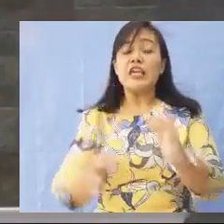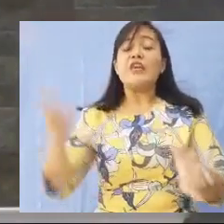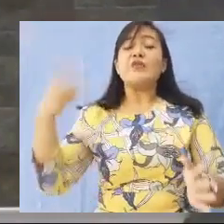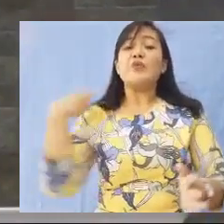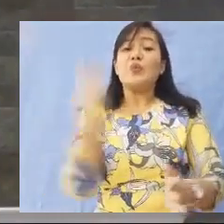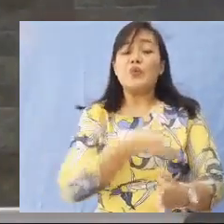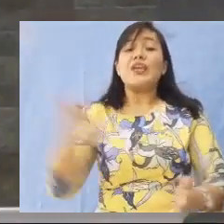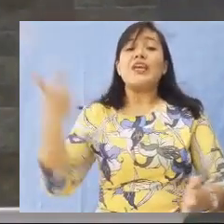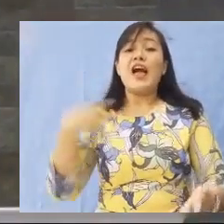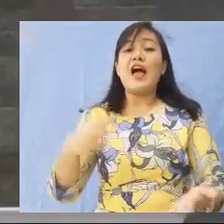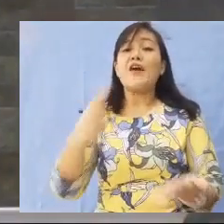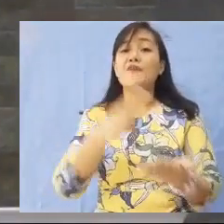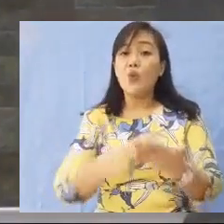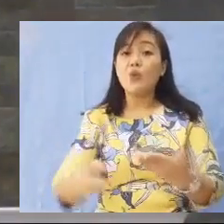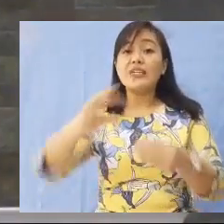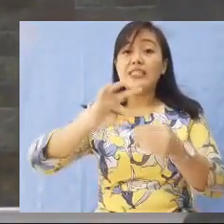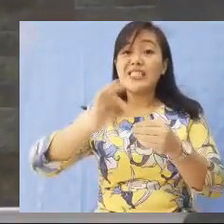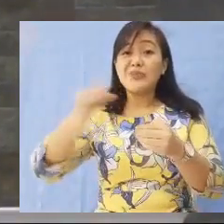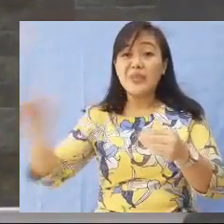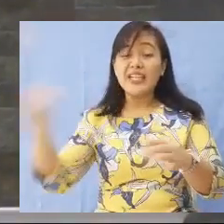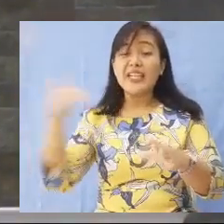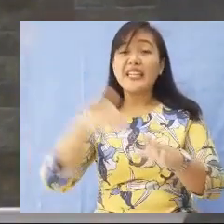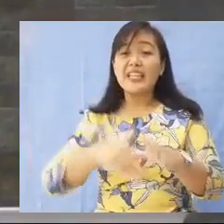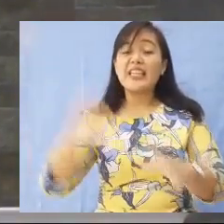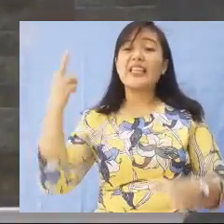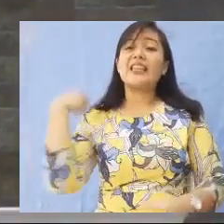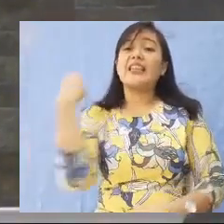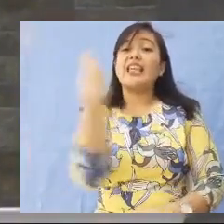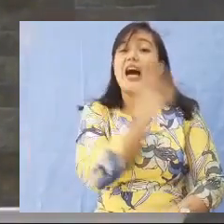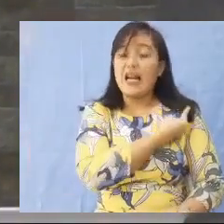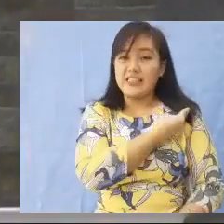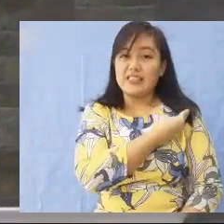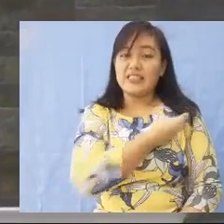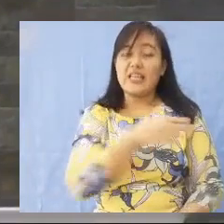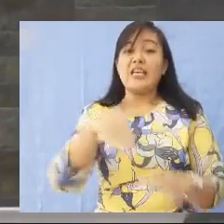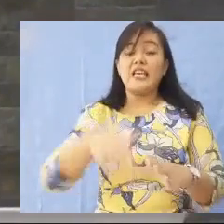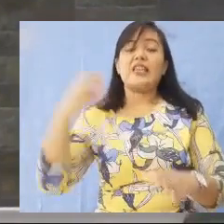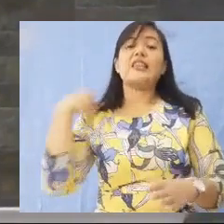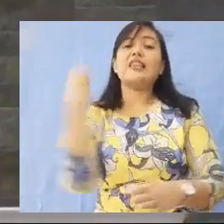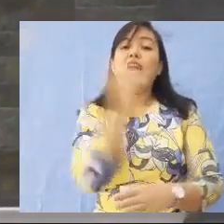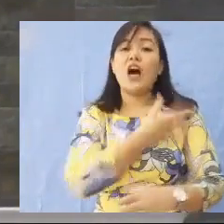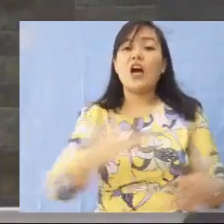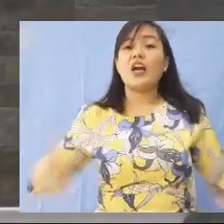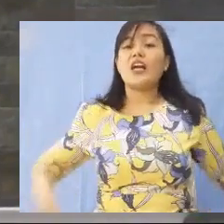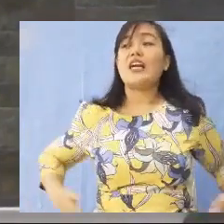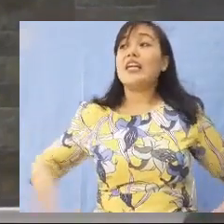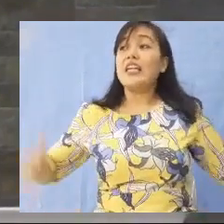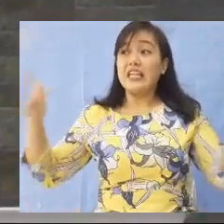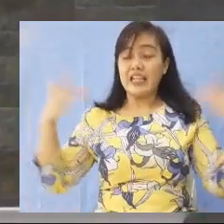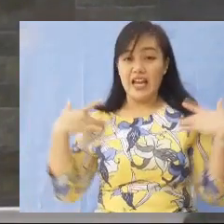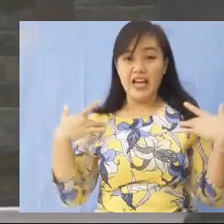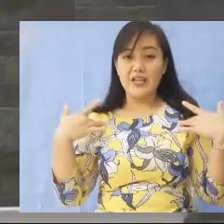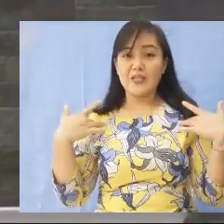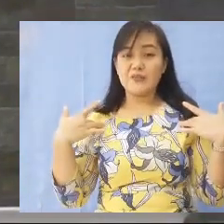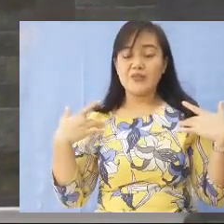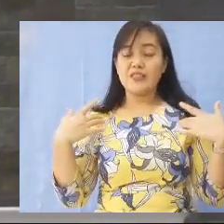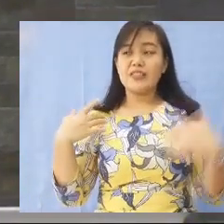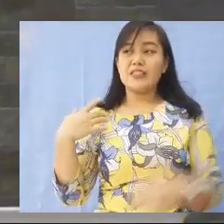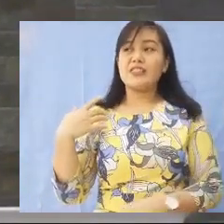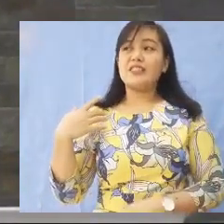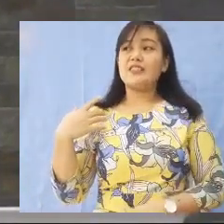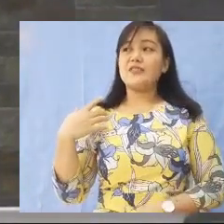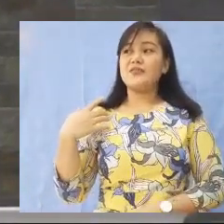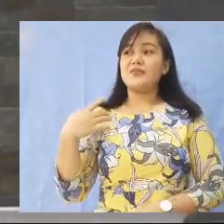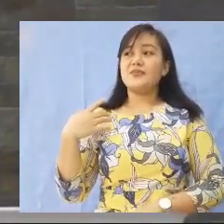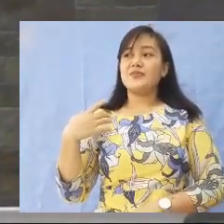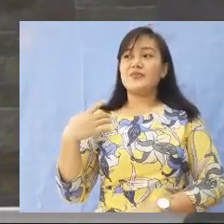espiritu na nasa atin, ay yung TV lang yun. Napapanood lang nila yun sa TV. Na yung TV pa namin noon, ginaganon-ganon